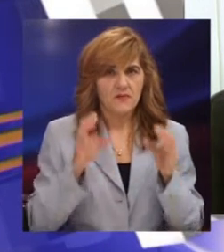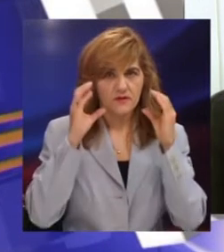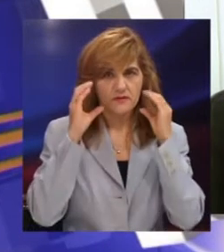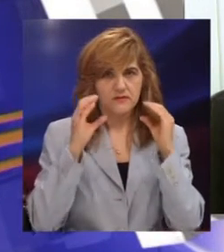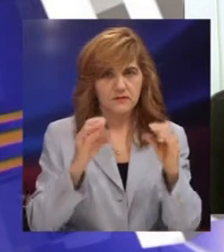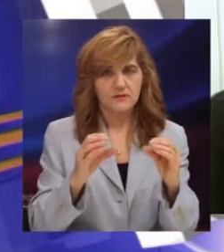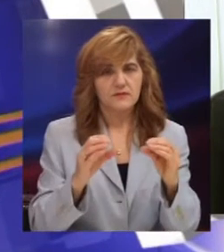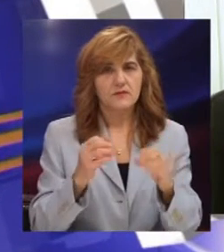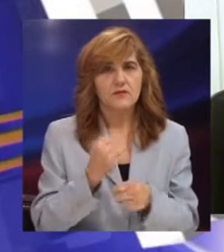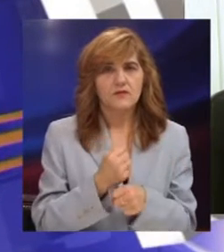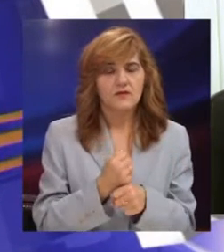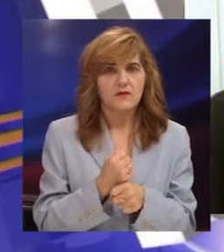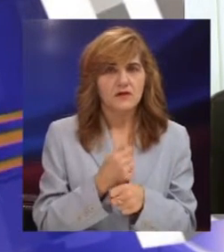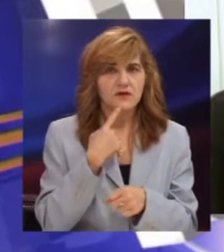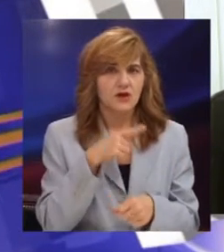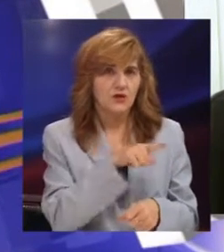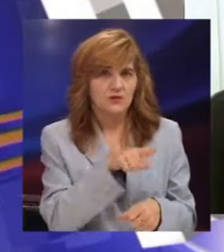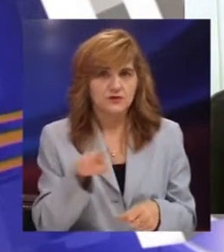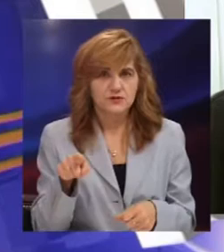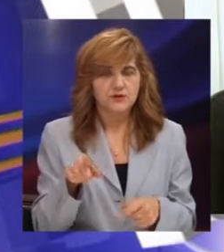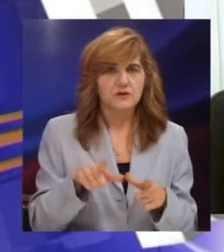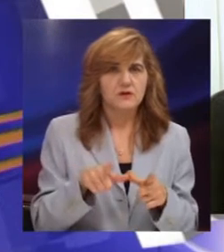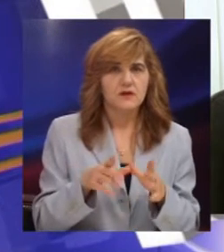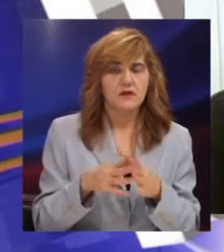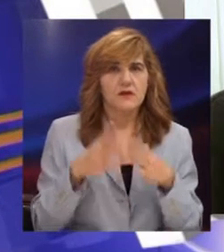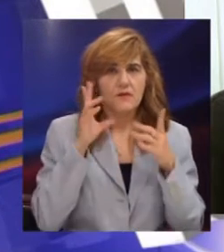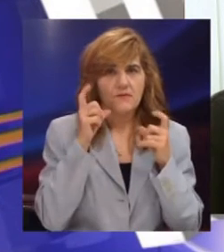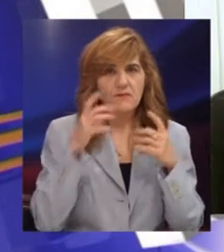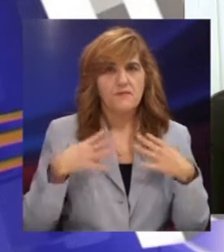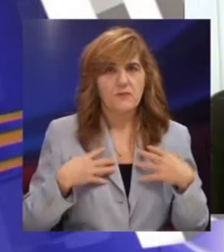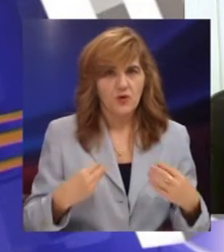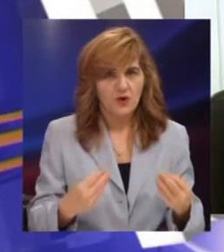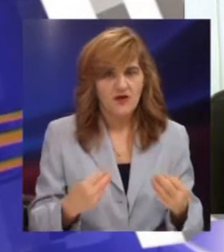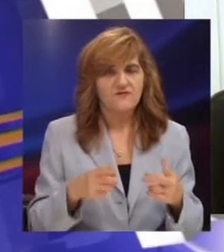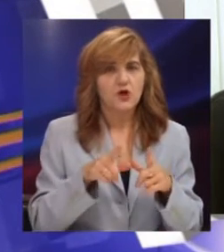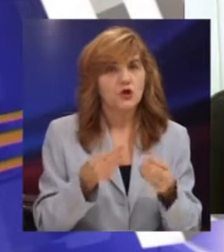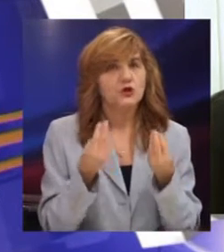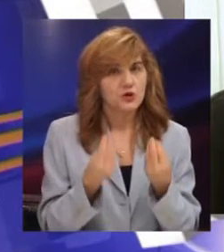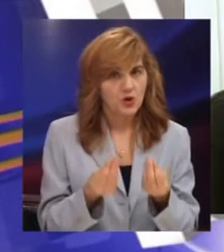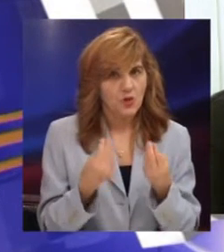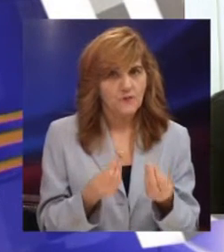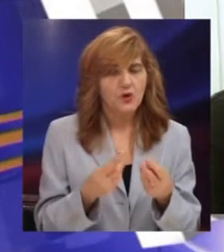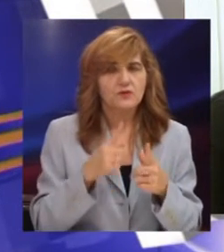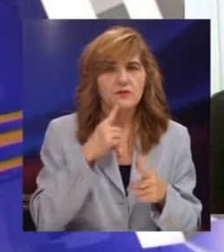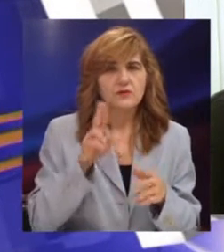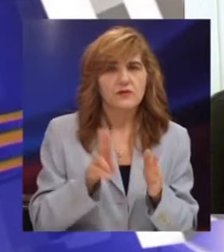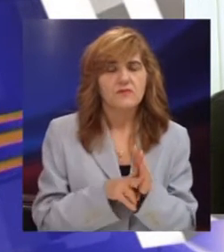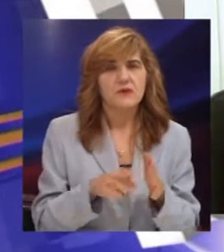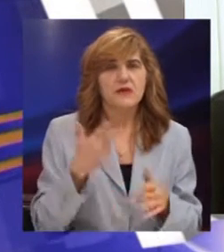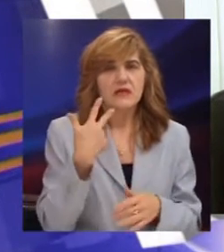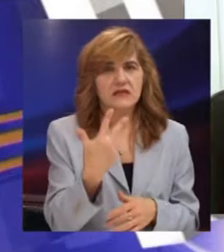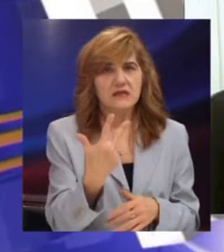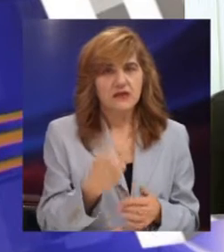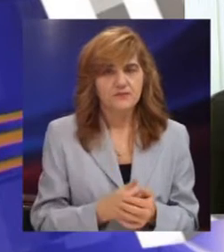radiologa koji su edukovani da rade čitanje i screening mamografija, što jeste dobro jer je nekakav optimal malan uslov da